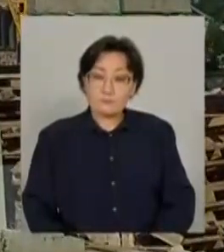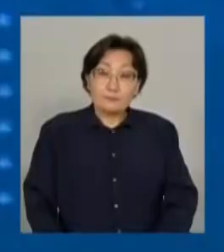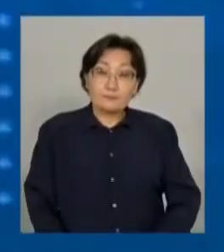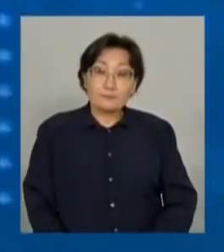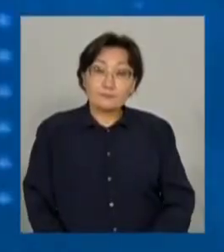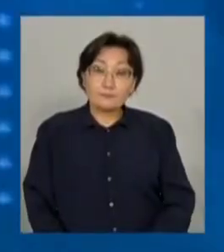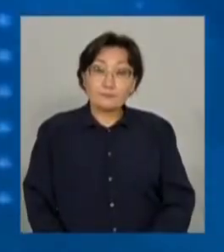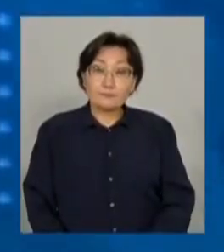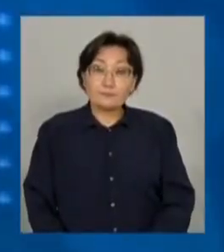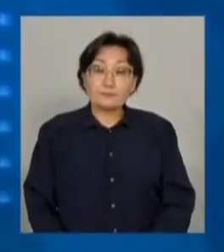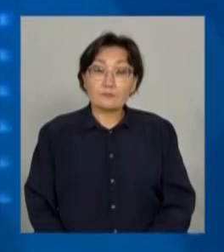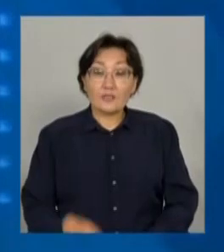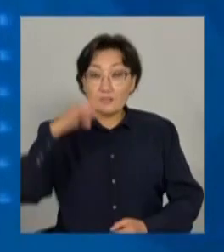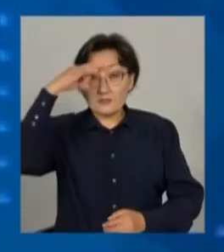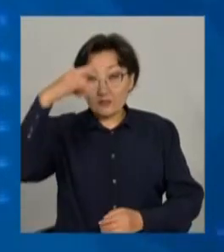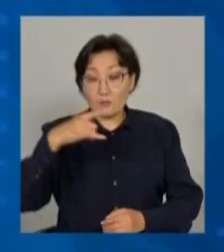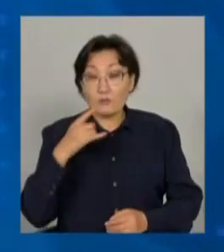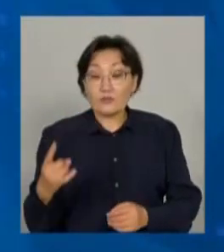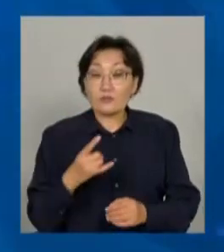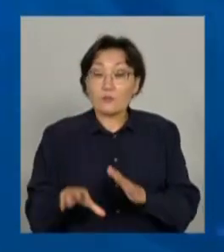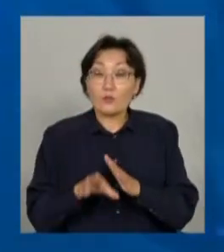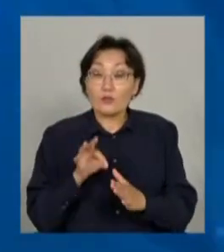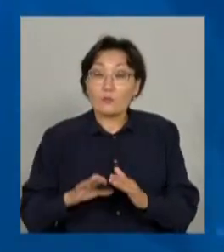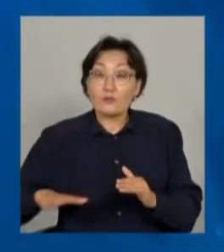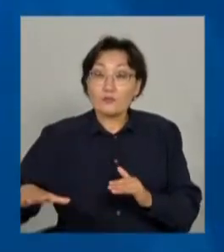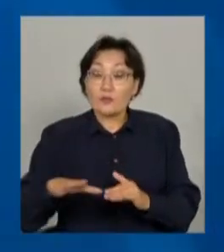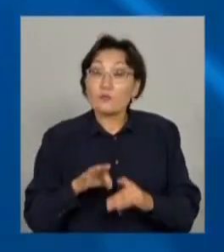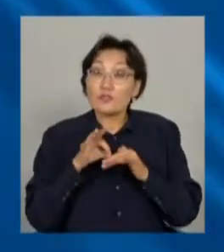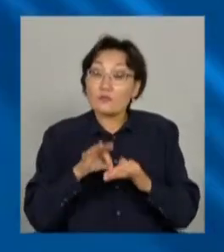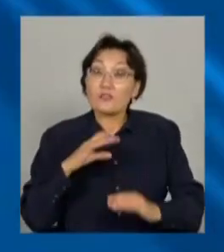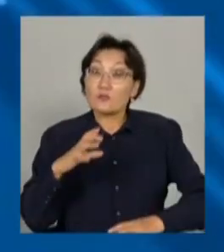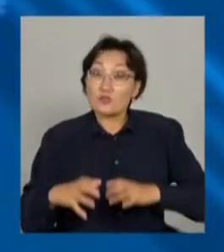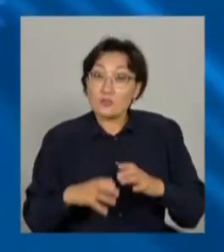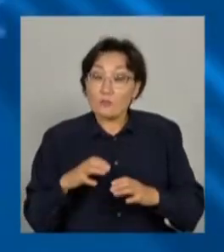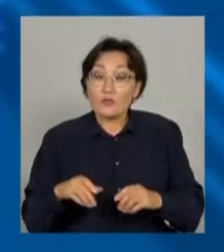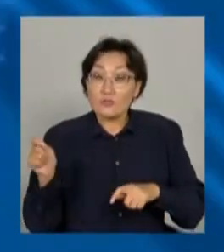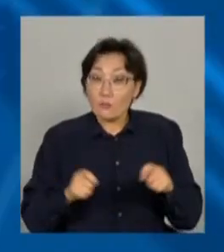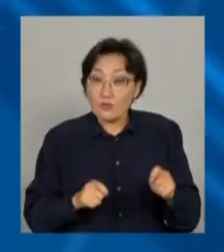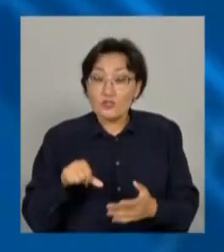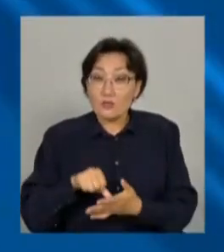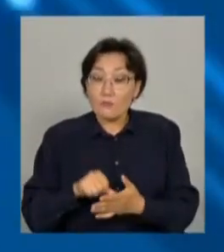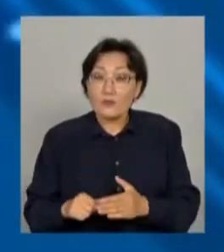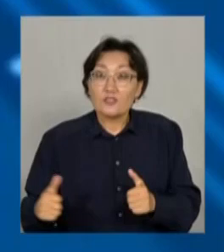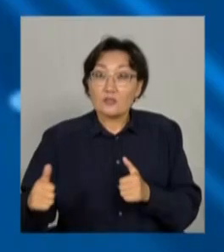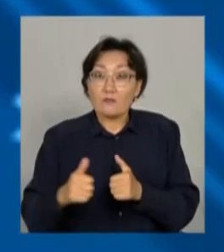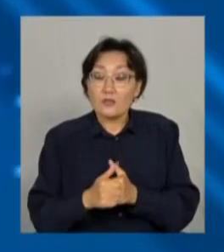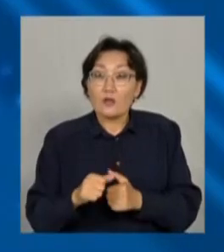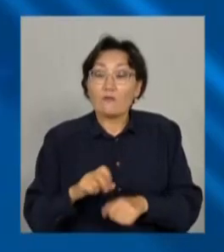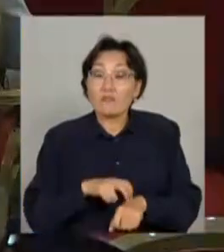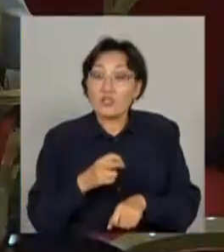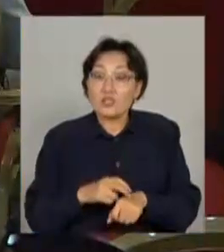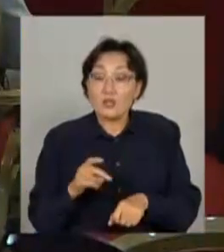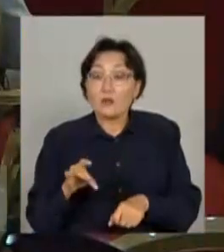область. Казахстан впервые выбран площадкой для проведения международного саммита с участием ведущих онкологов